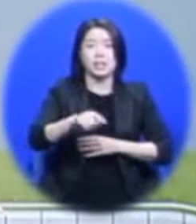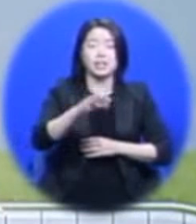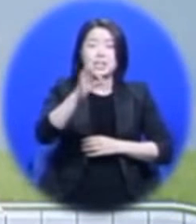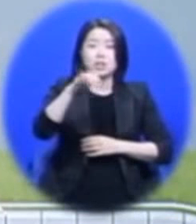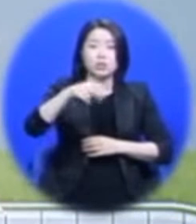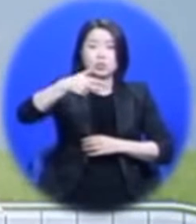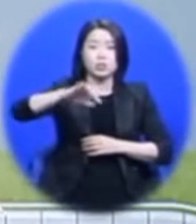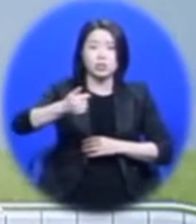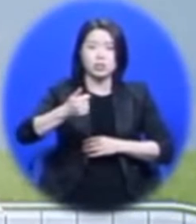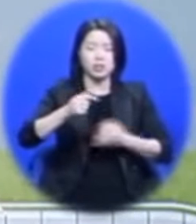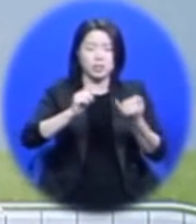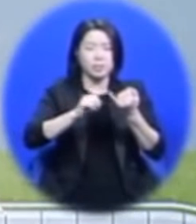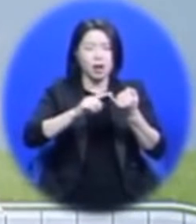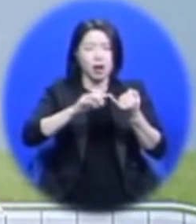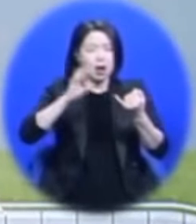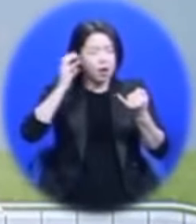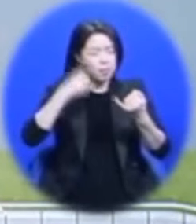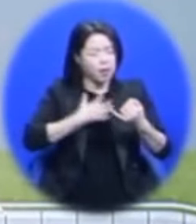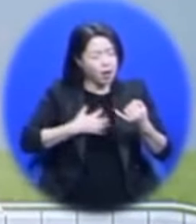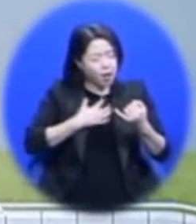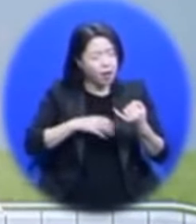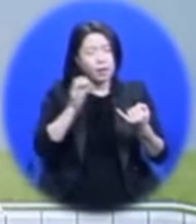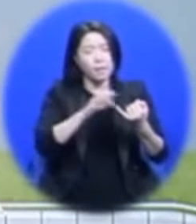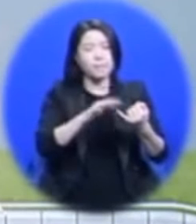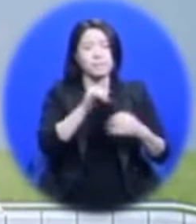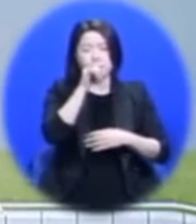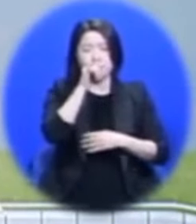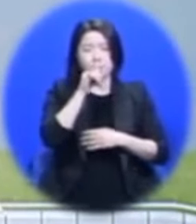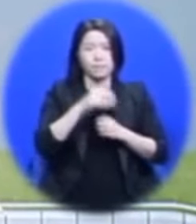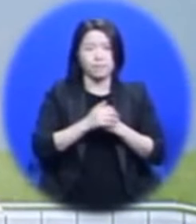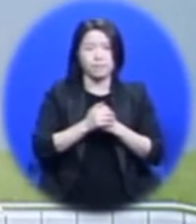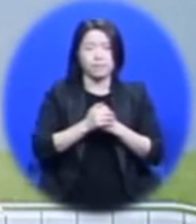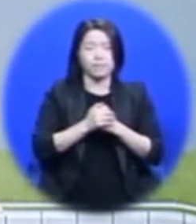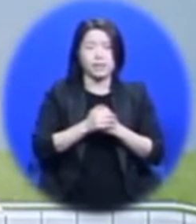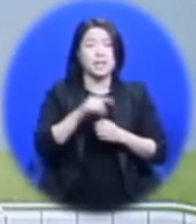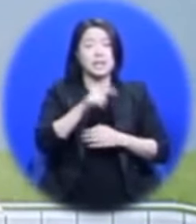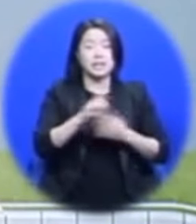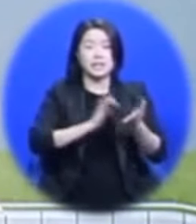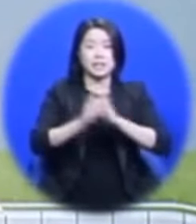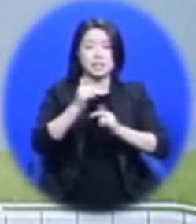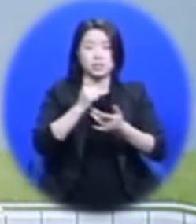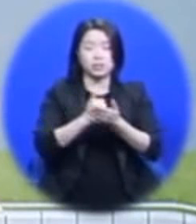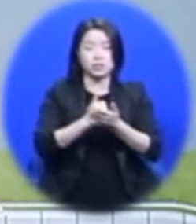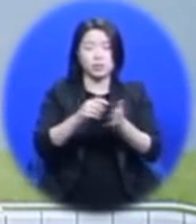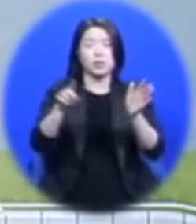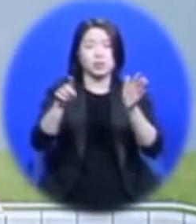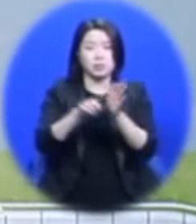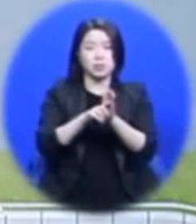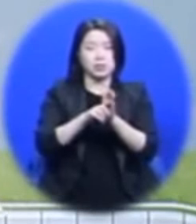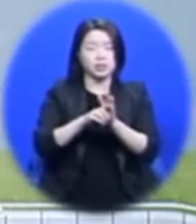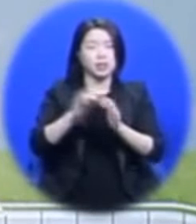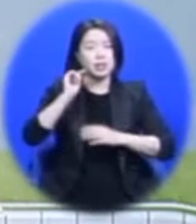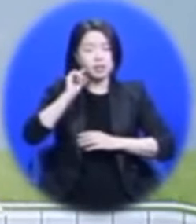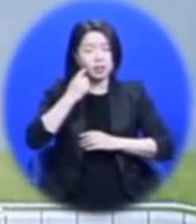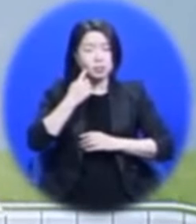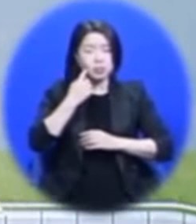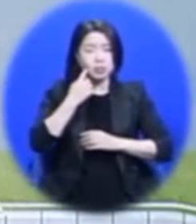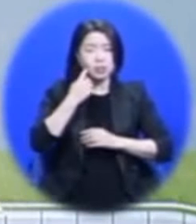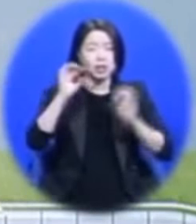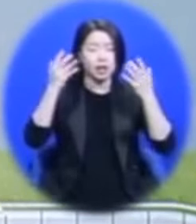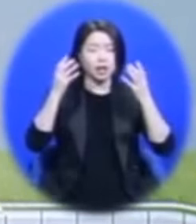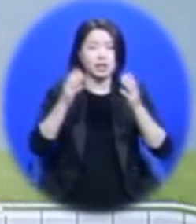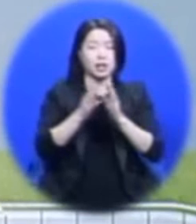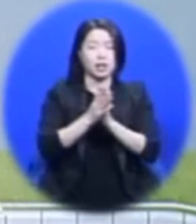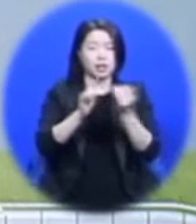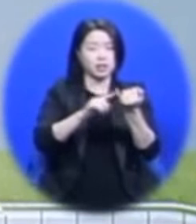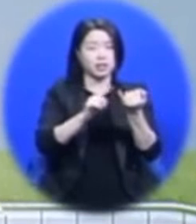괴롭히는 아이였습니다. 왜냐하면 예수 믿는 아주 곱상하게 자란 아이라 욕을 해도 무슨